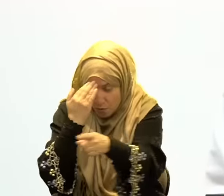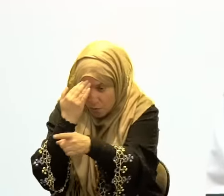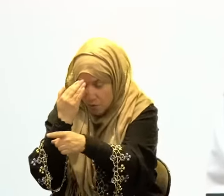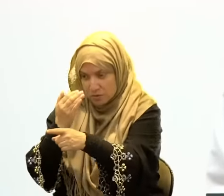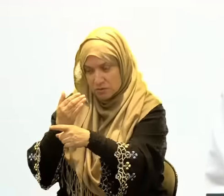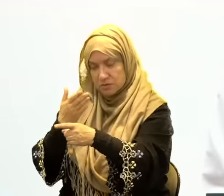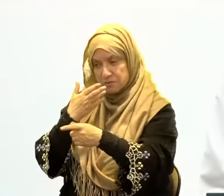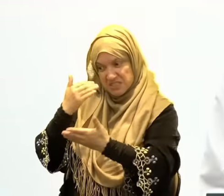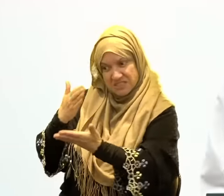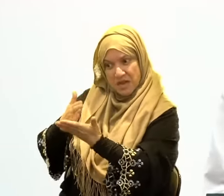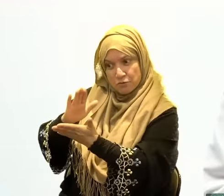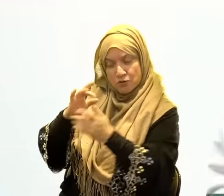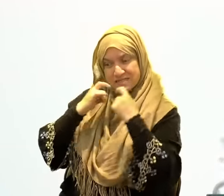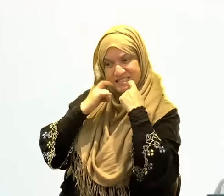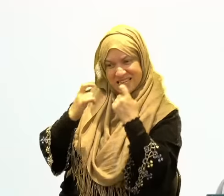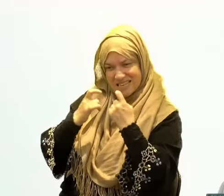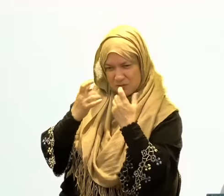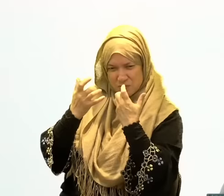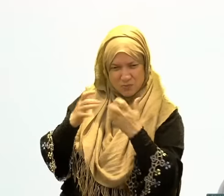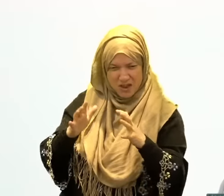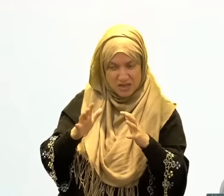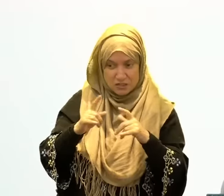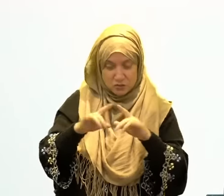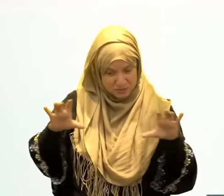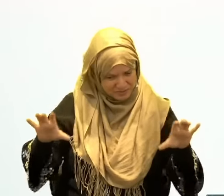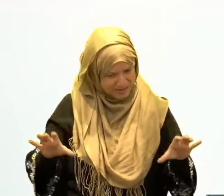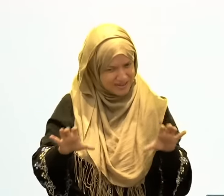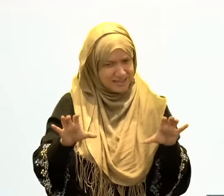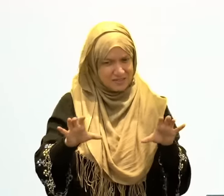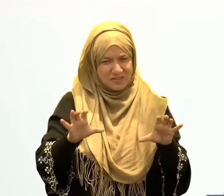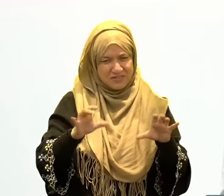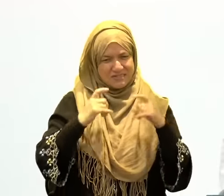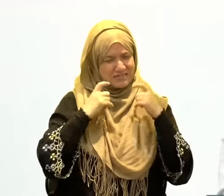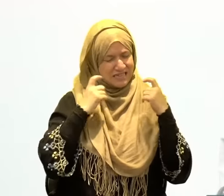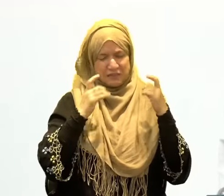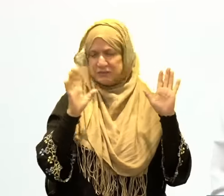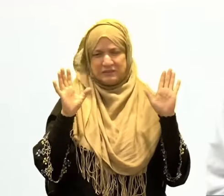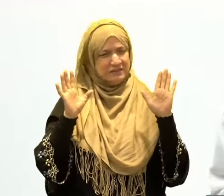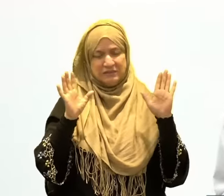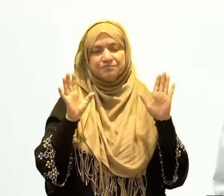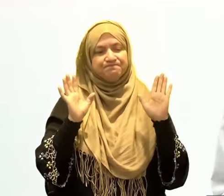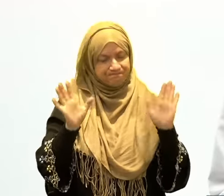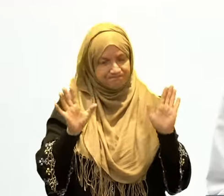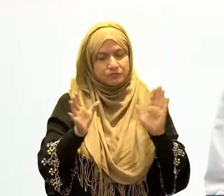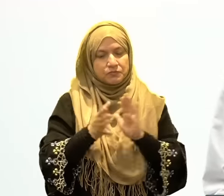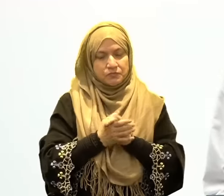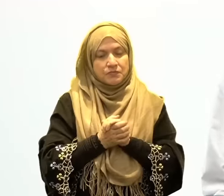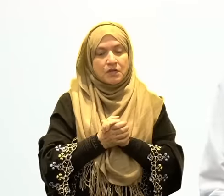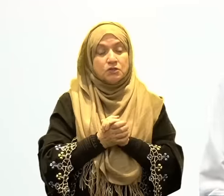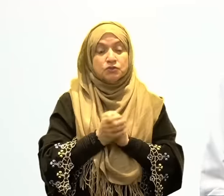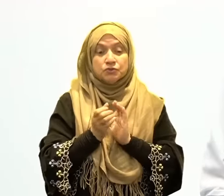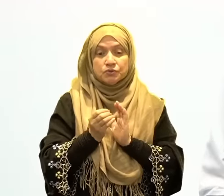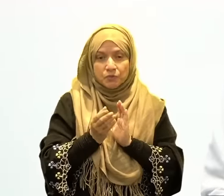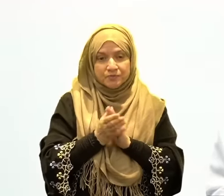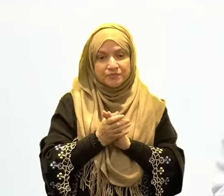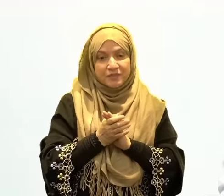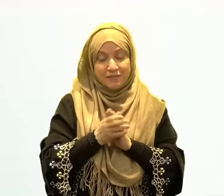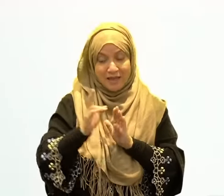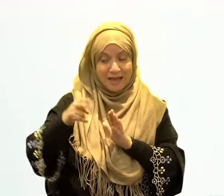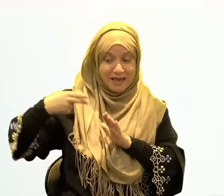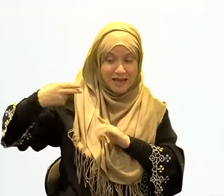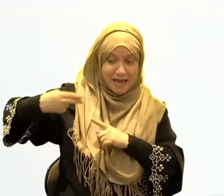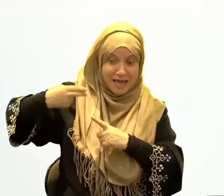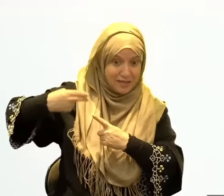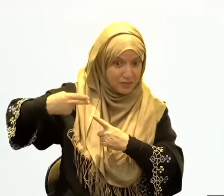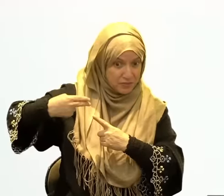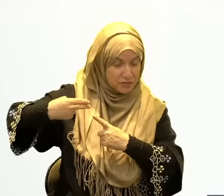man went to the Prophet ﷺ by the name of Sa'id ibn Yazid al-Azdi. It's an authentic hadith. And he said, I said to the Prophet